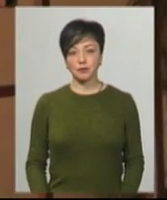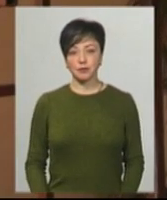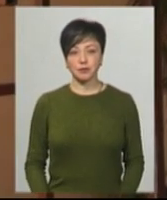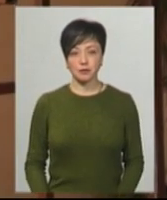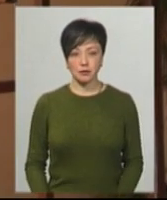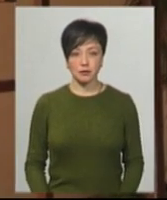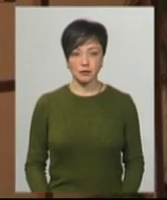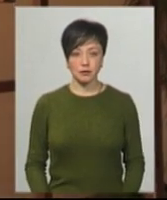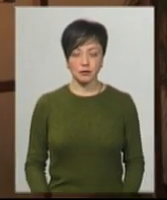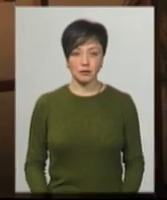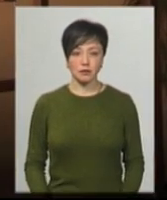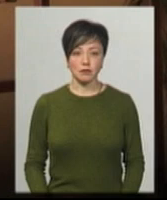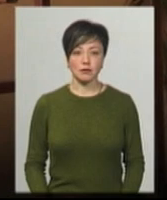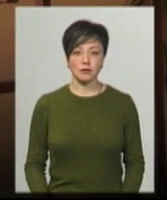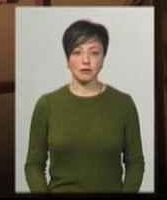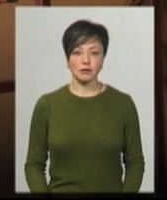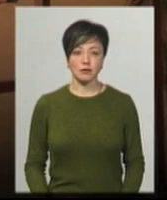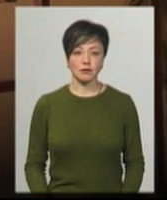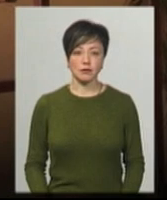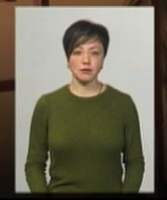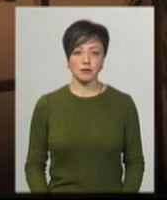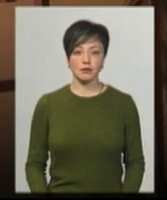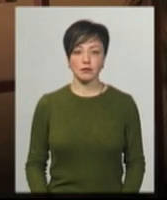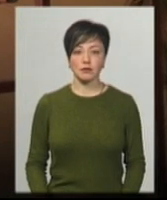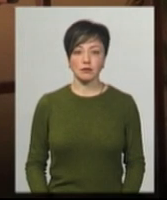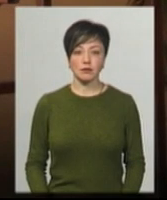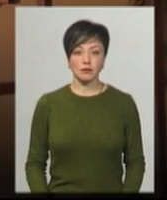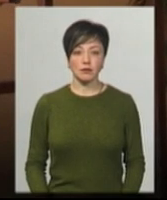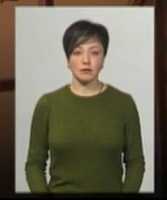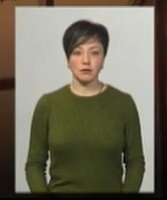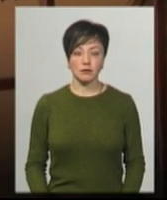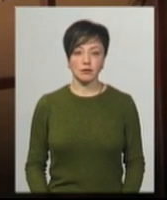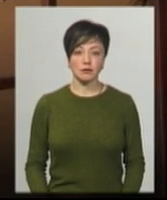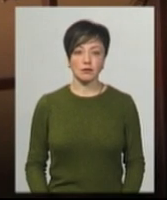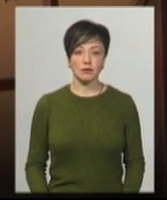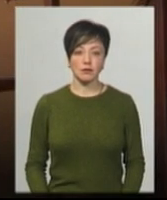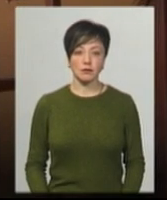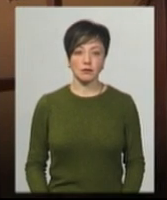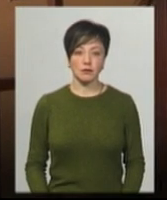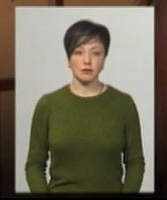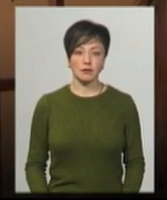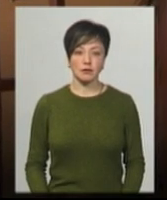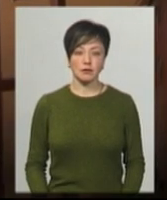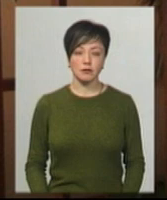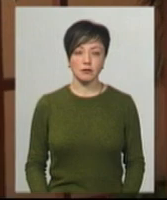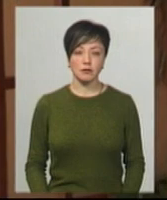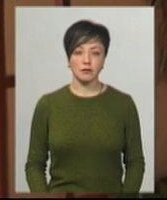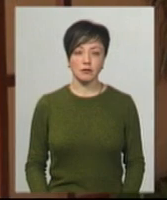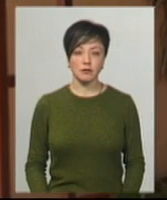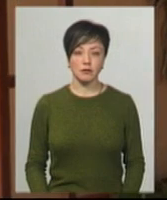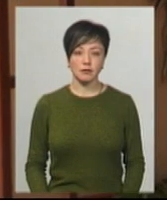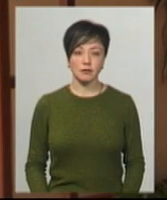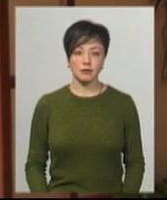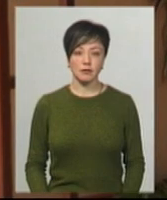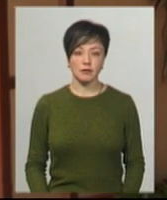Добрий день, діти. Продовжуємо вчитися. І сьогодні ми будемо вчити рівняння. Ми будемо